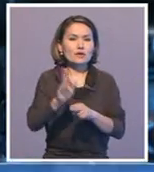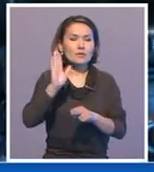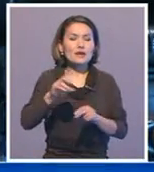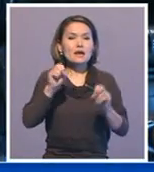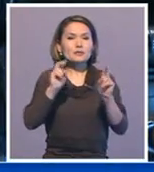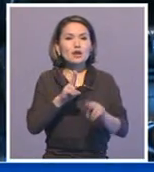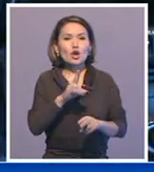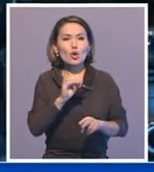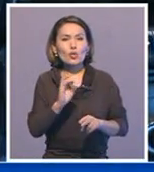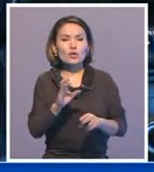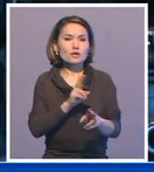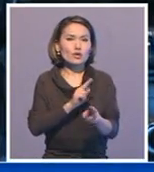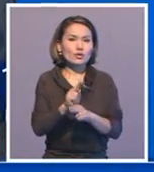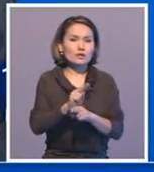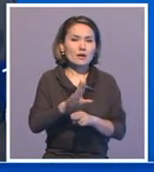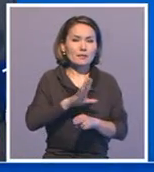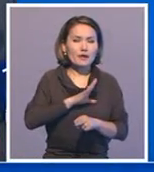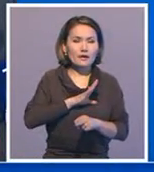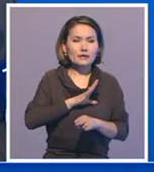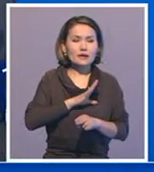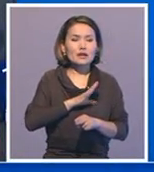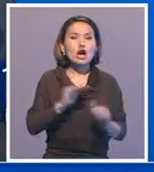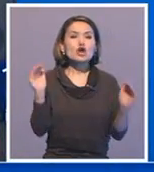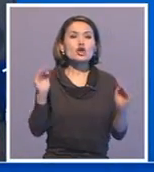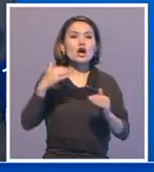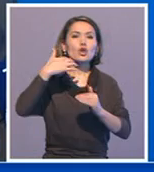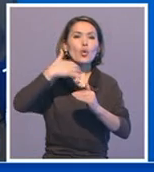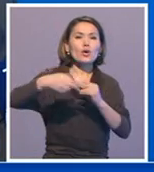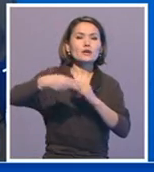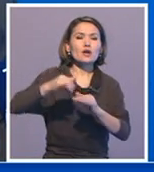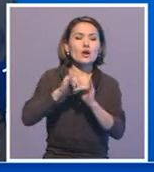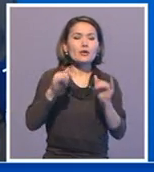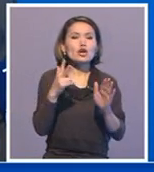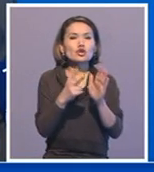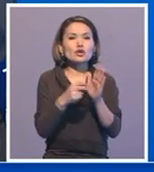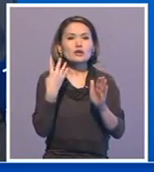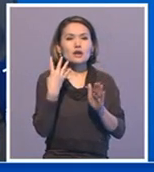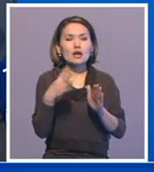Назарбаев университетінде шағын және орта бизнестің 840